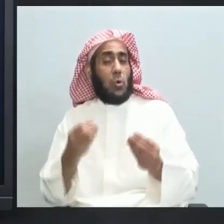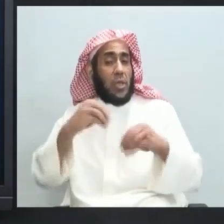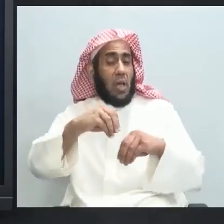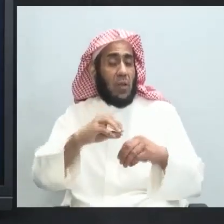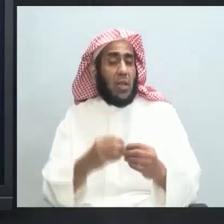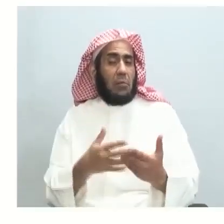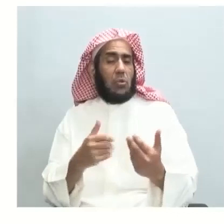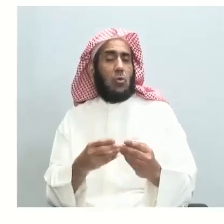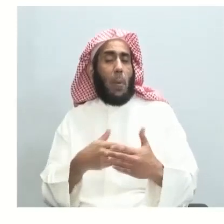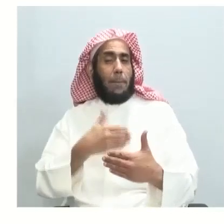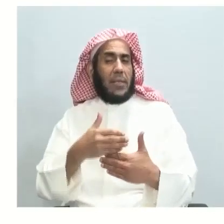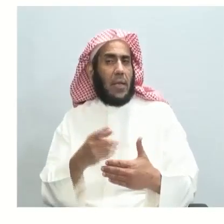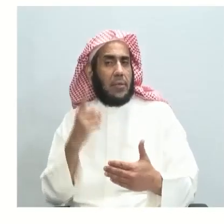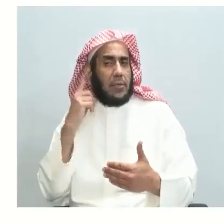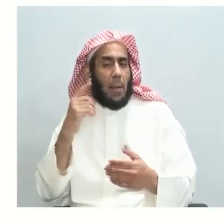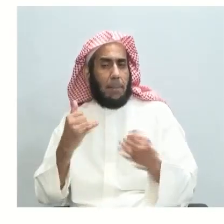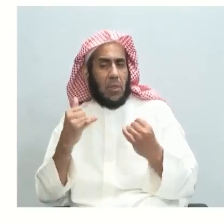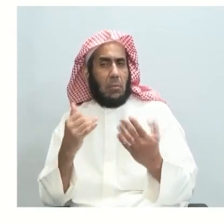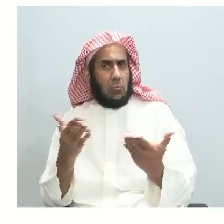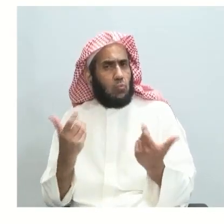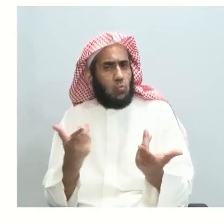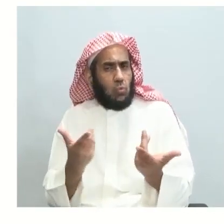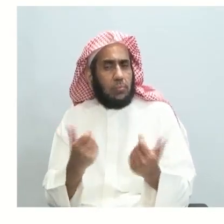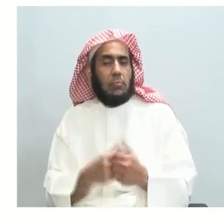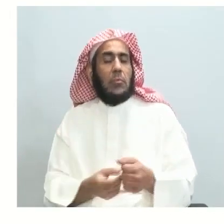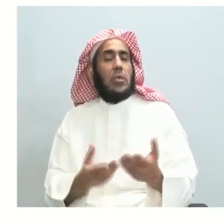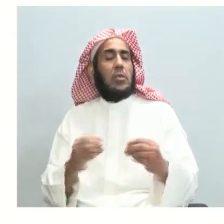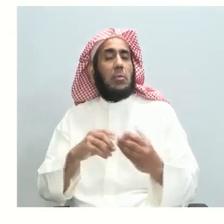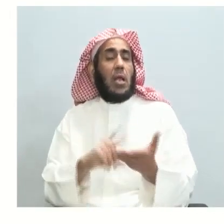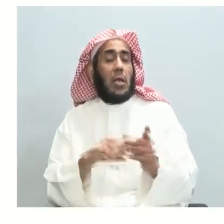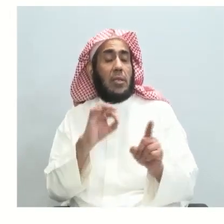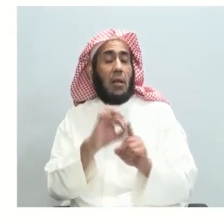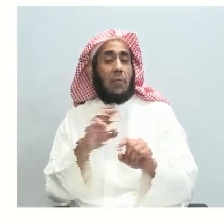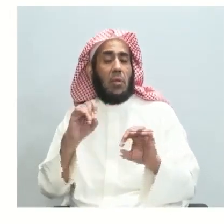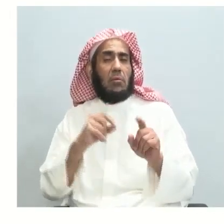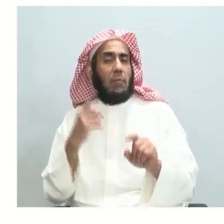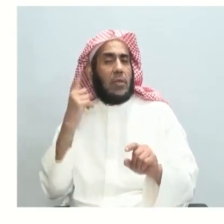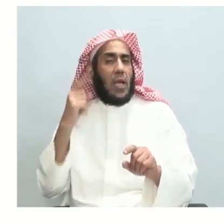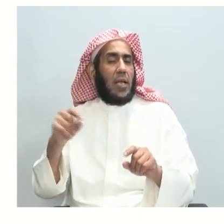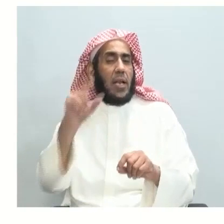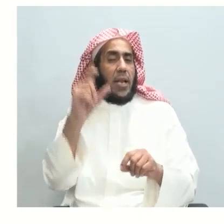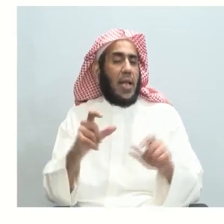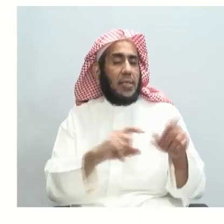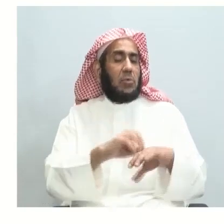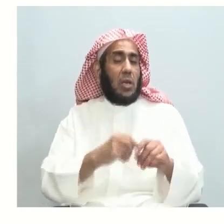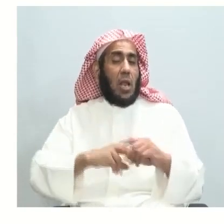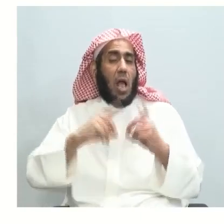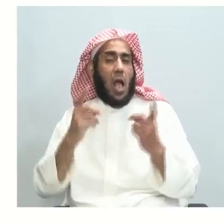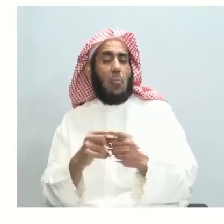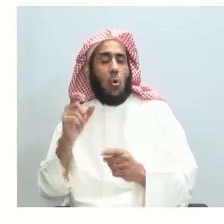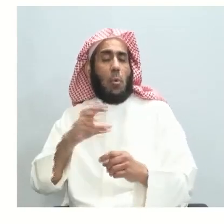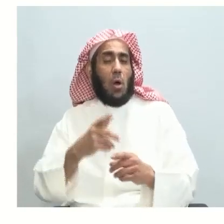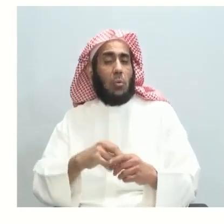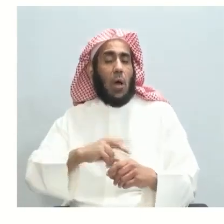لهذا المنتج وبالتالي الاصغاء سيزيد بالتاكيد من اهداف المنظمه فالاصح الى الناس بشكل عام سواء كانوا عملاء